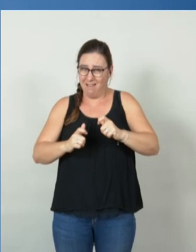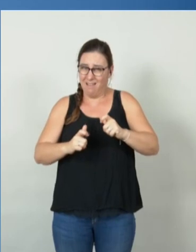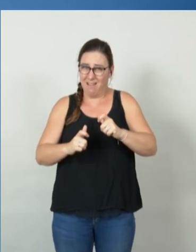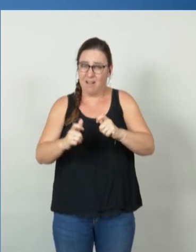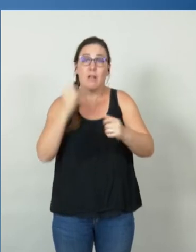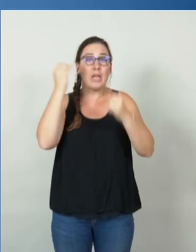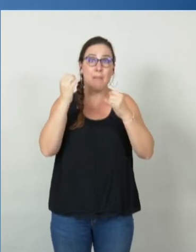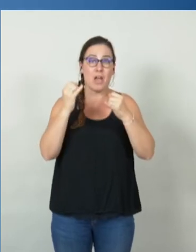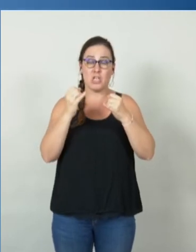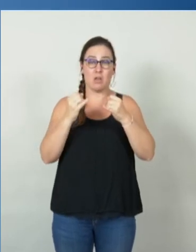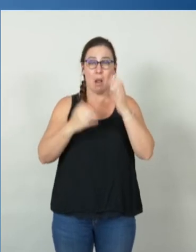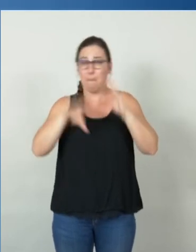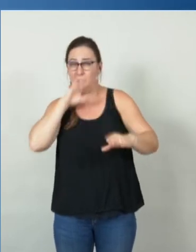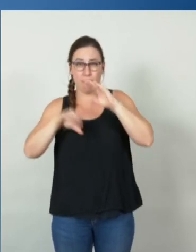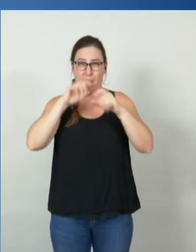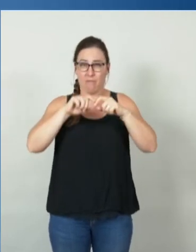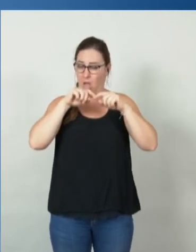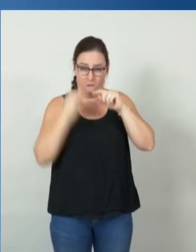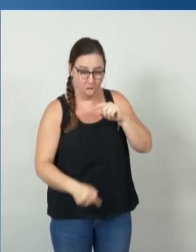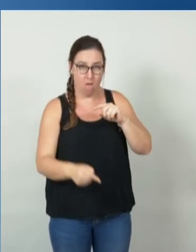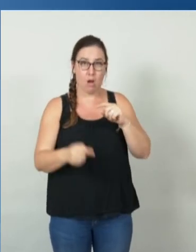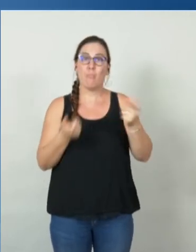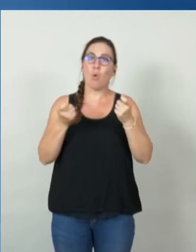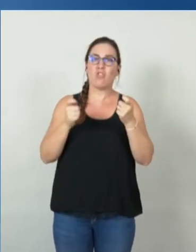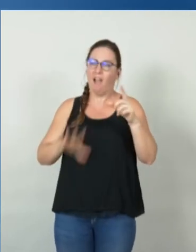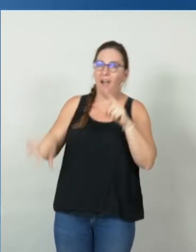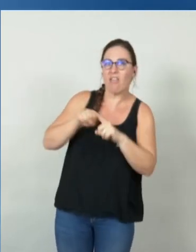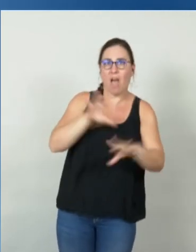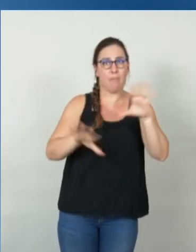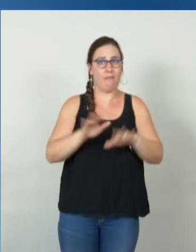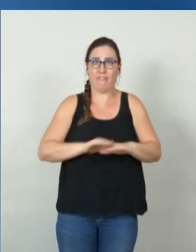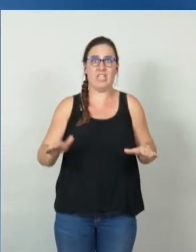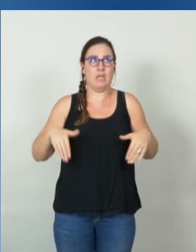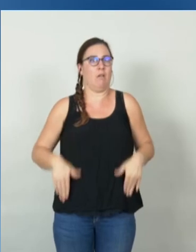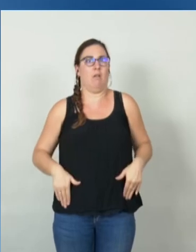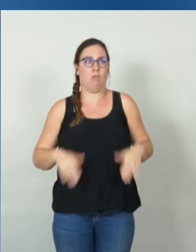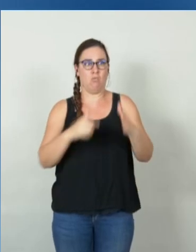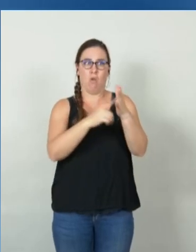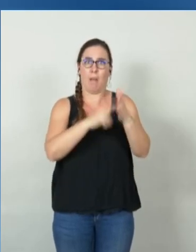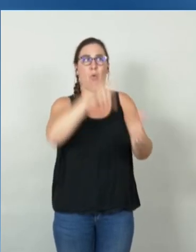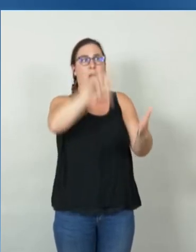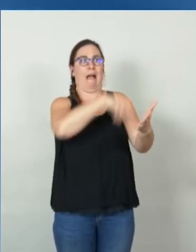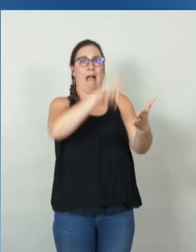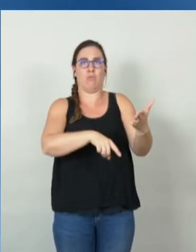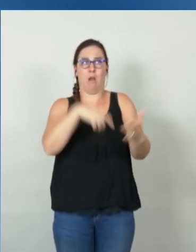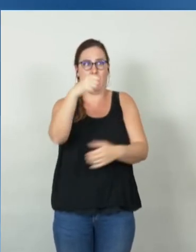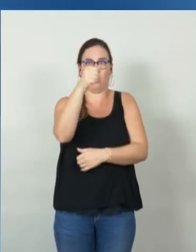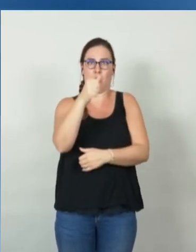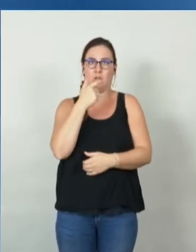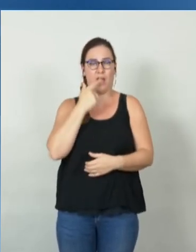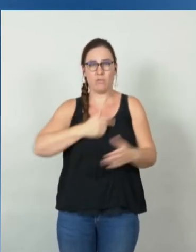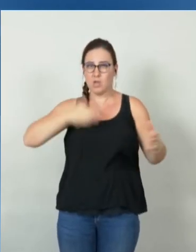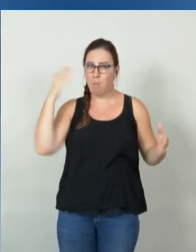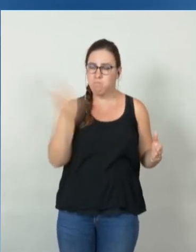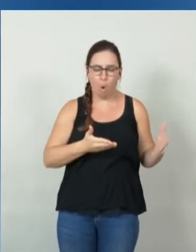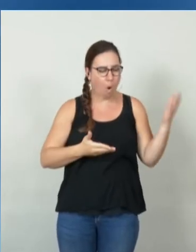des dérapages on a quasiment plus de marge de manœuvre si ce n'est que lever l'impôt c'est vraiment une situation d'échec financière